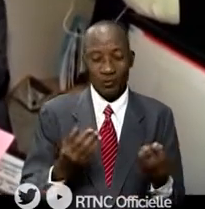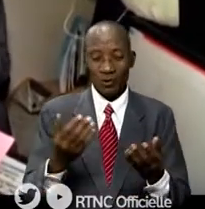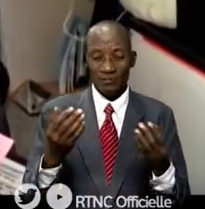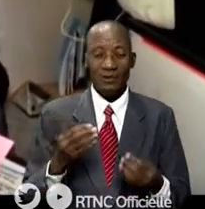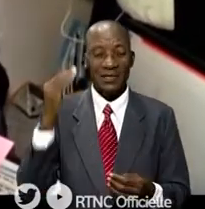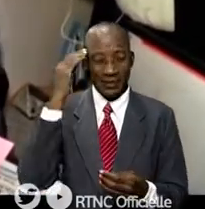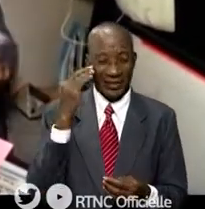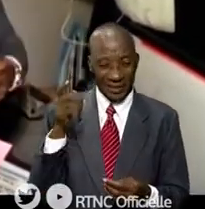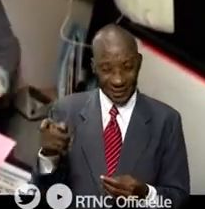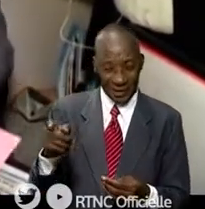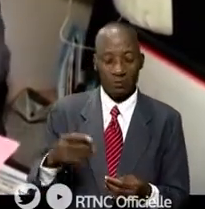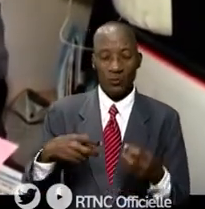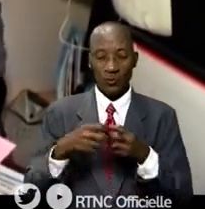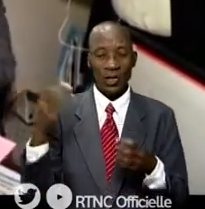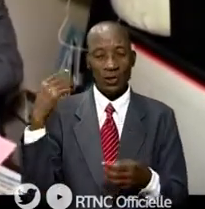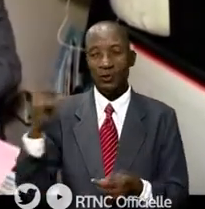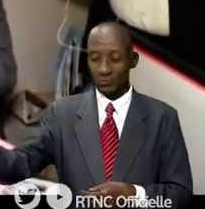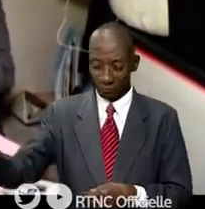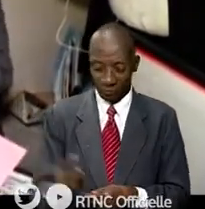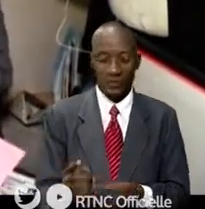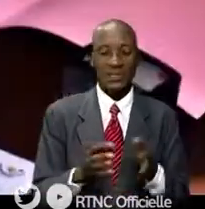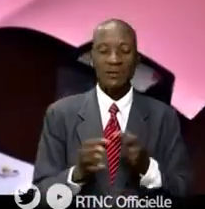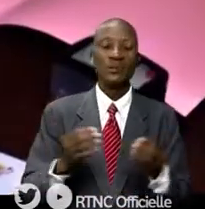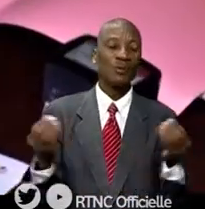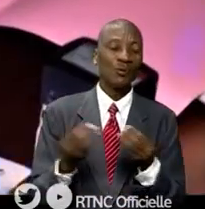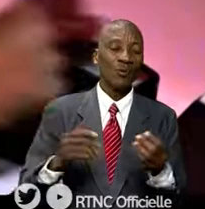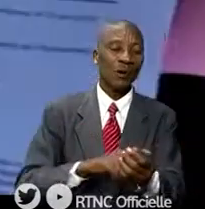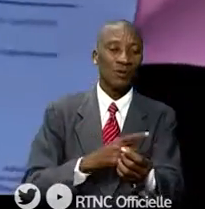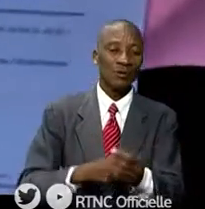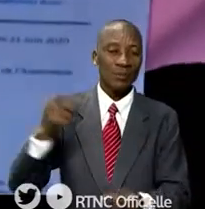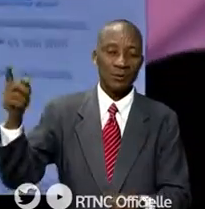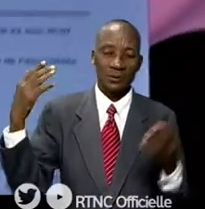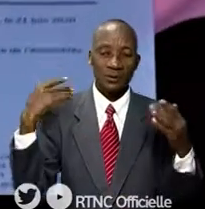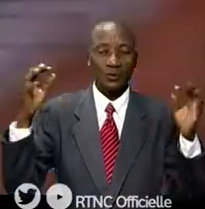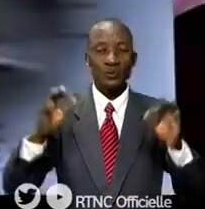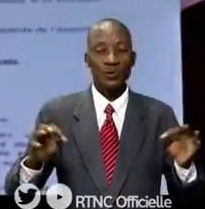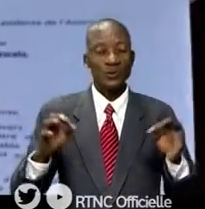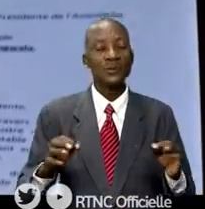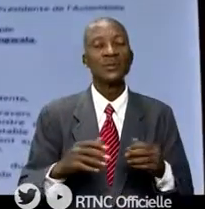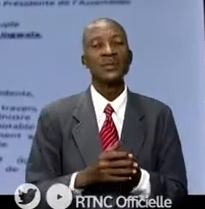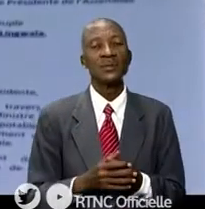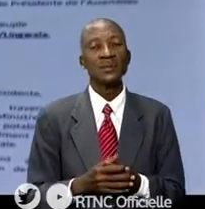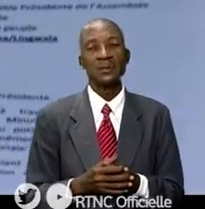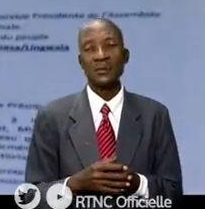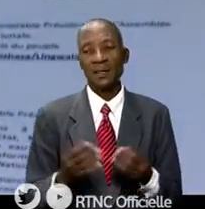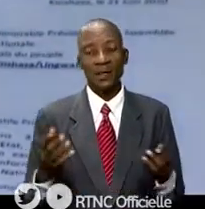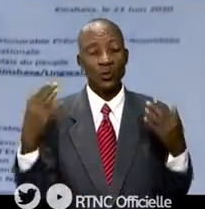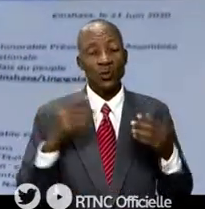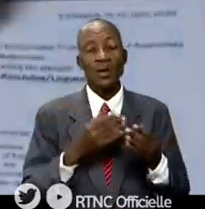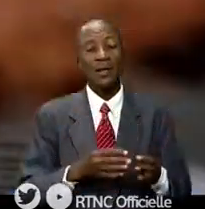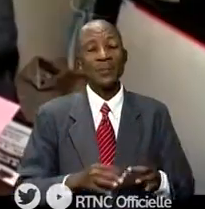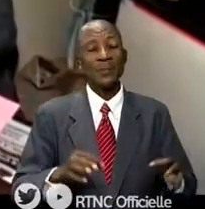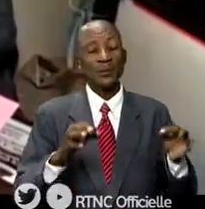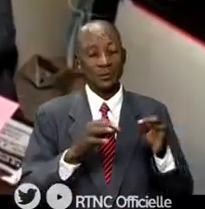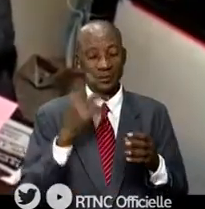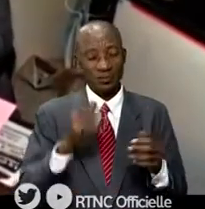représentation nationale le pourquoi de ces manques de l'eau potable, denrée indispensable à la vie humaine dans la vie des Goma en